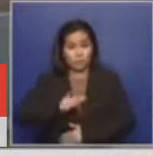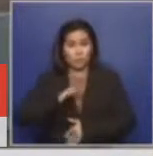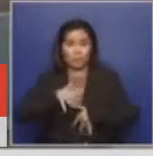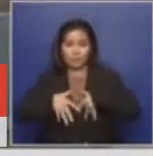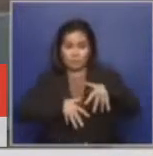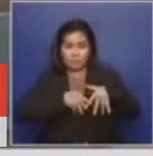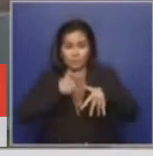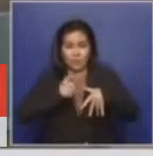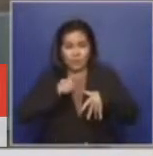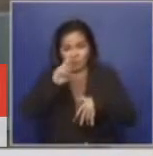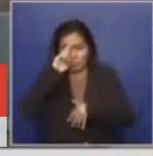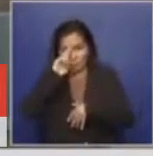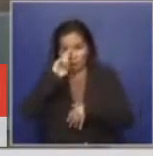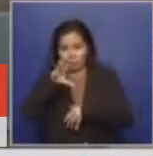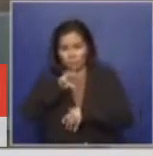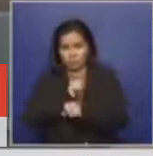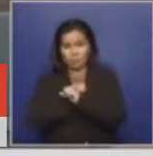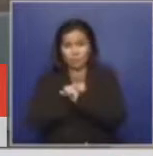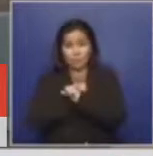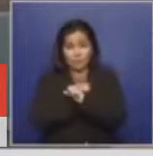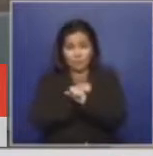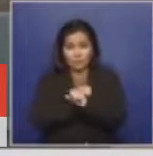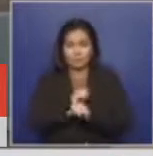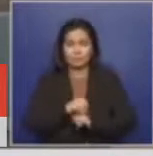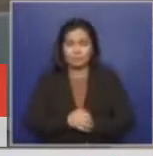าพป้องกันโรคยังน้อยครับ